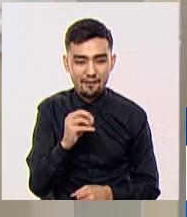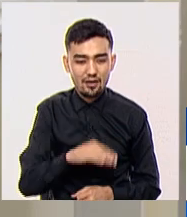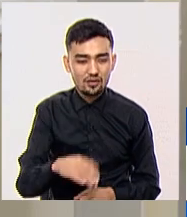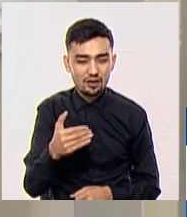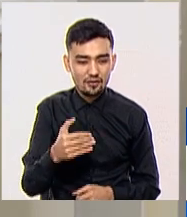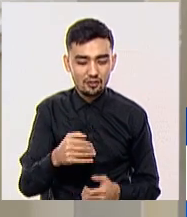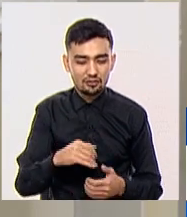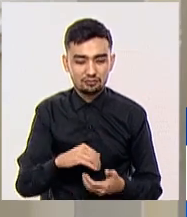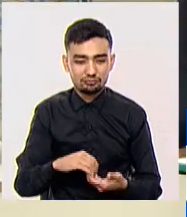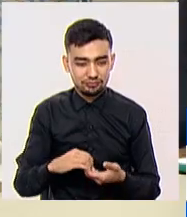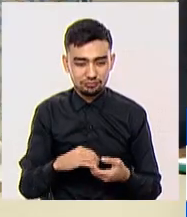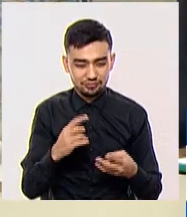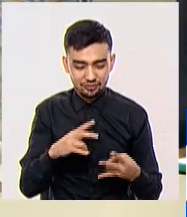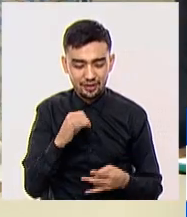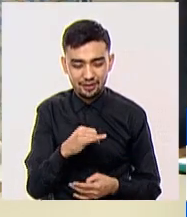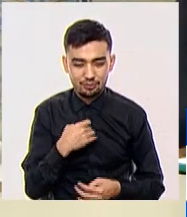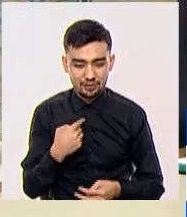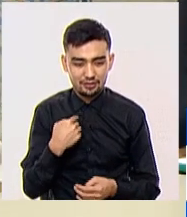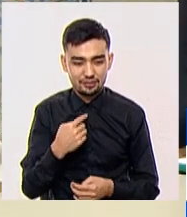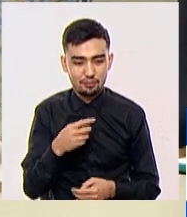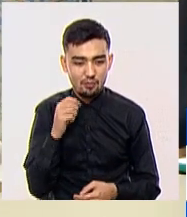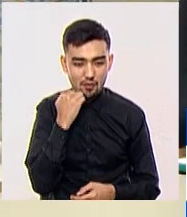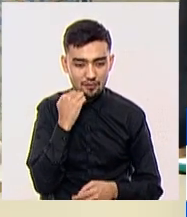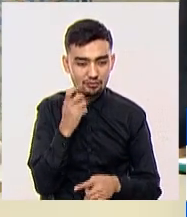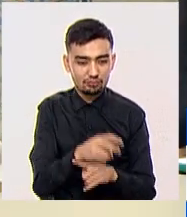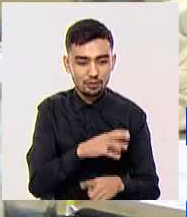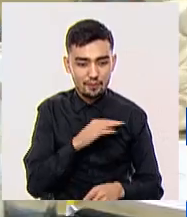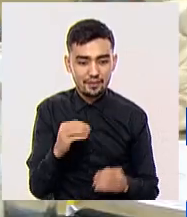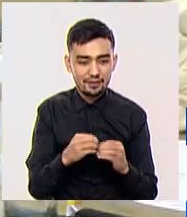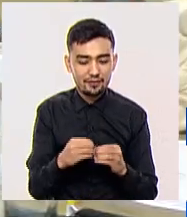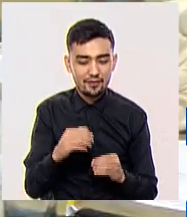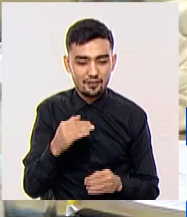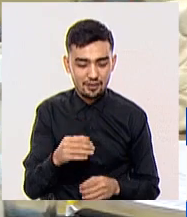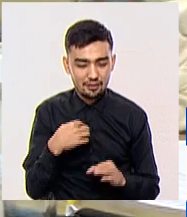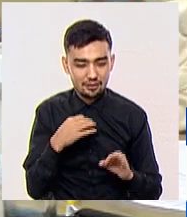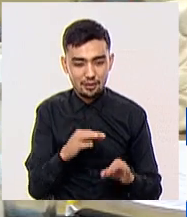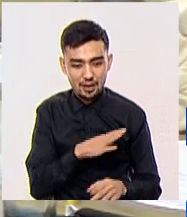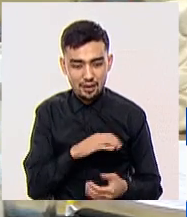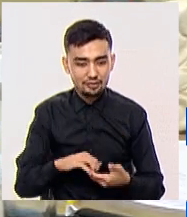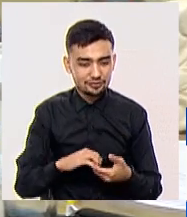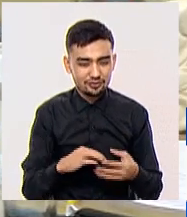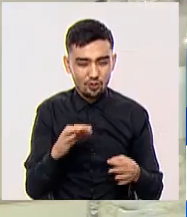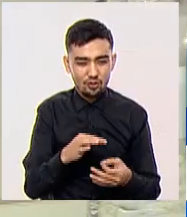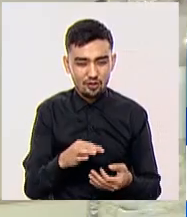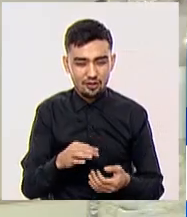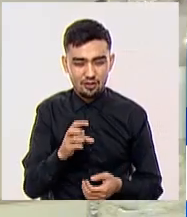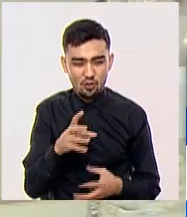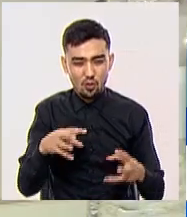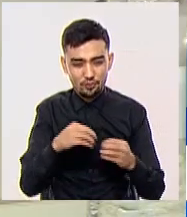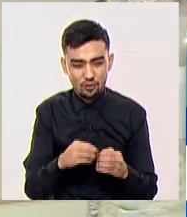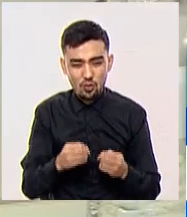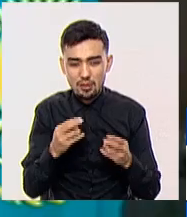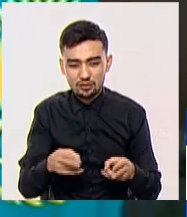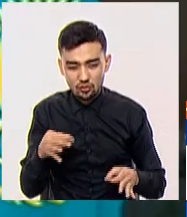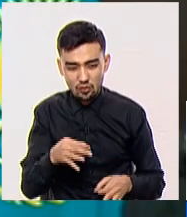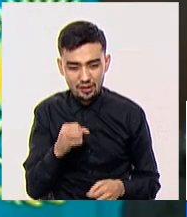безопасности. Об этом я заявил в ходе визита в Москву 10 февраля. Принцип неделимости и общности